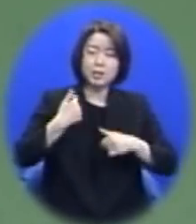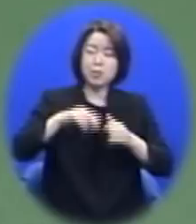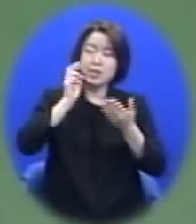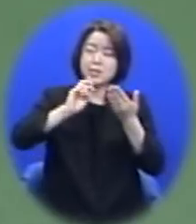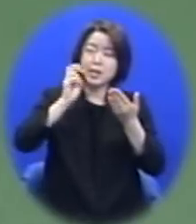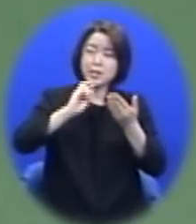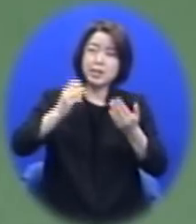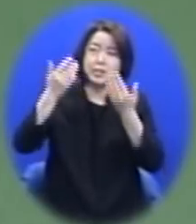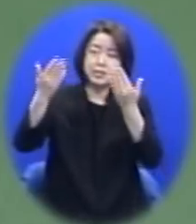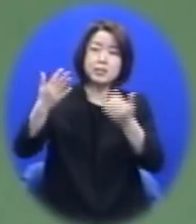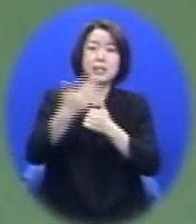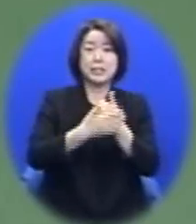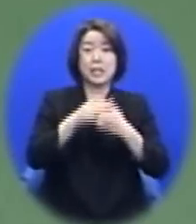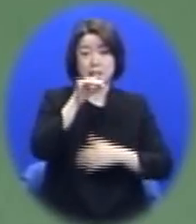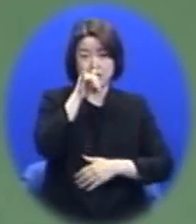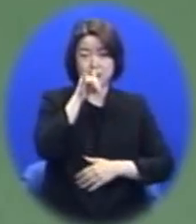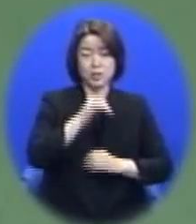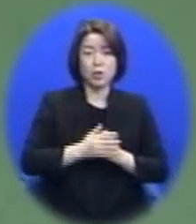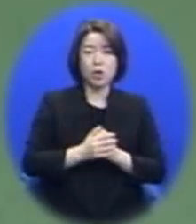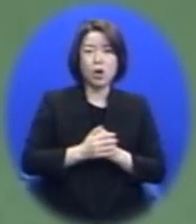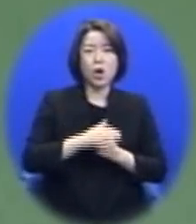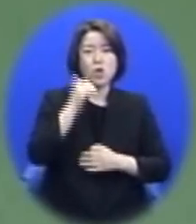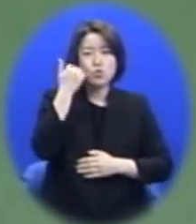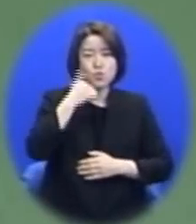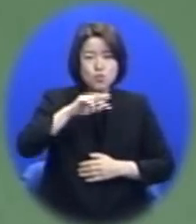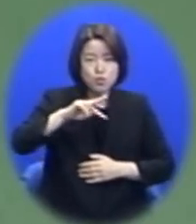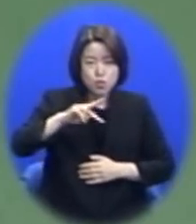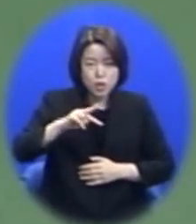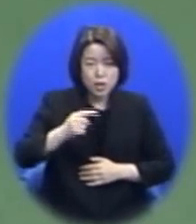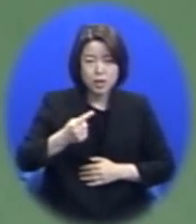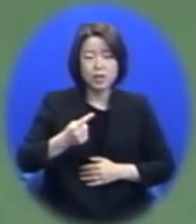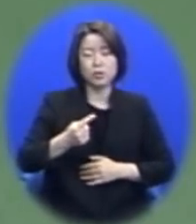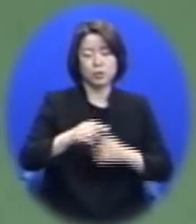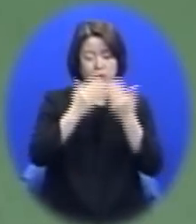그런 은혜가 있습니다. 누구에게나 그렇습니다.